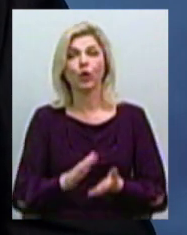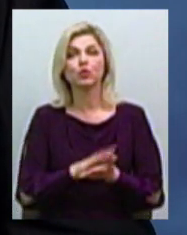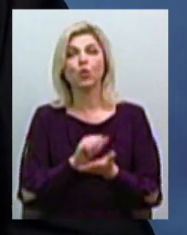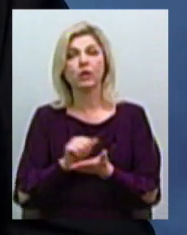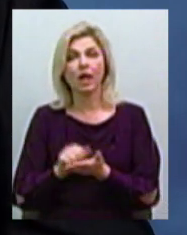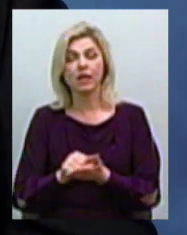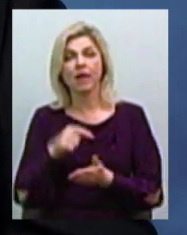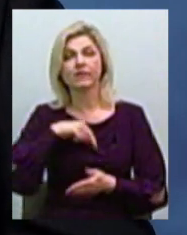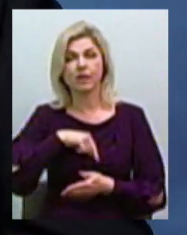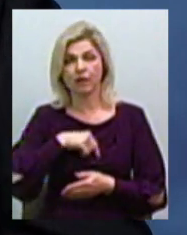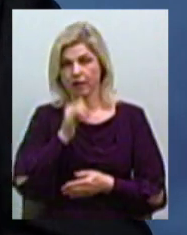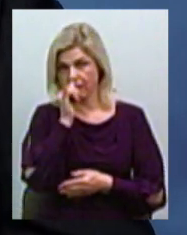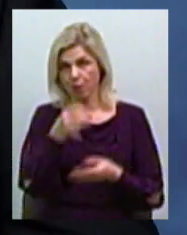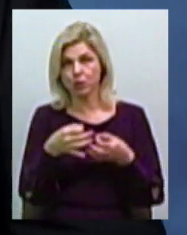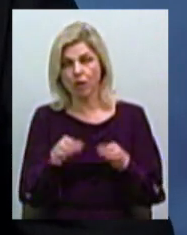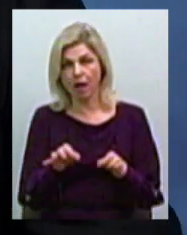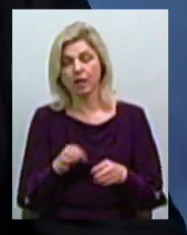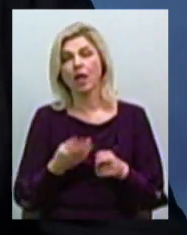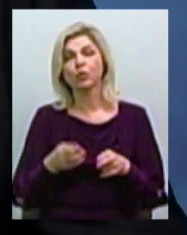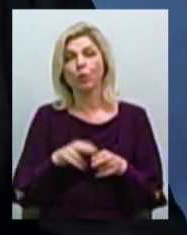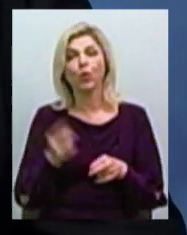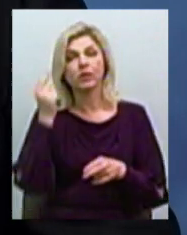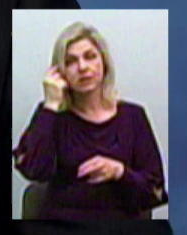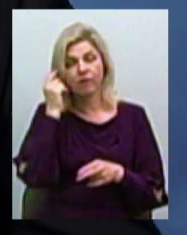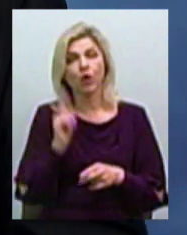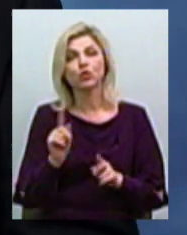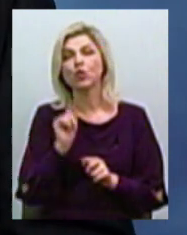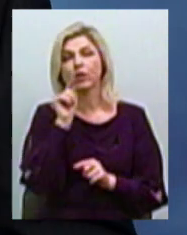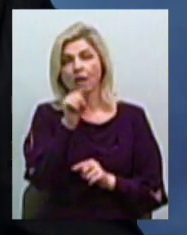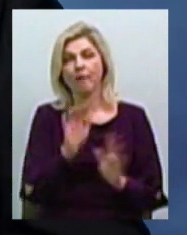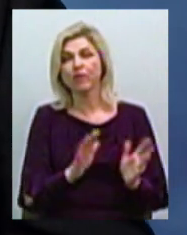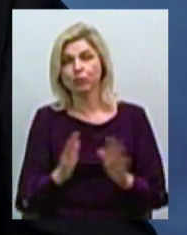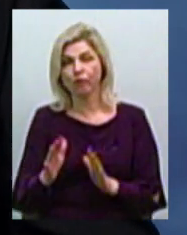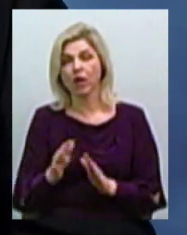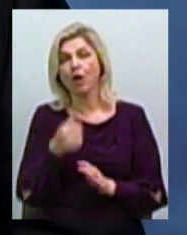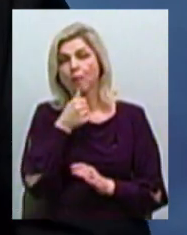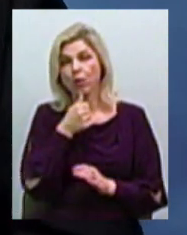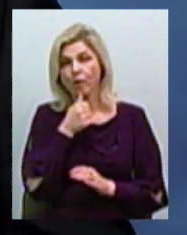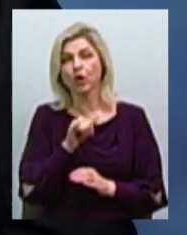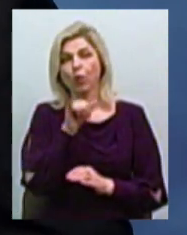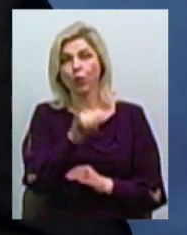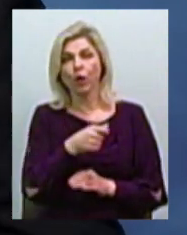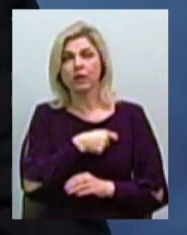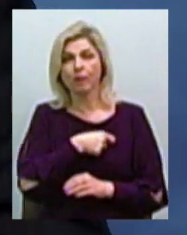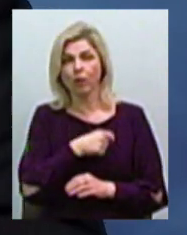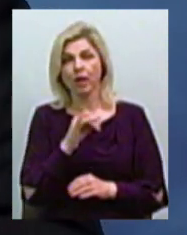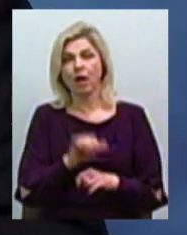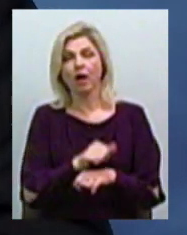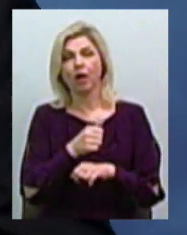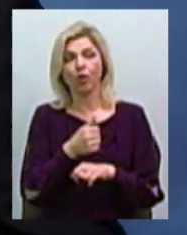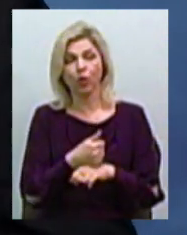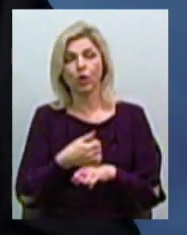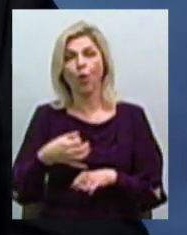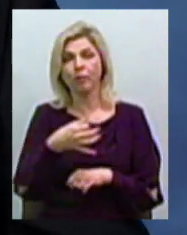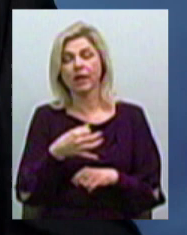Журналістів всередину не допускали, тому дізнаватися про те, що саме там відбувалося, вони пробували у депутатів та голови